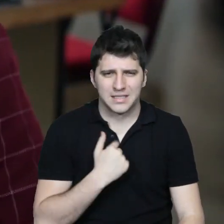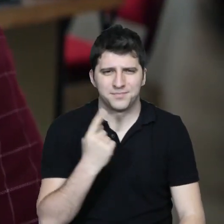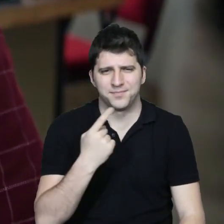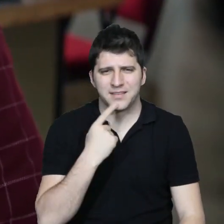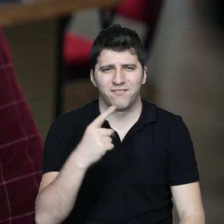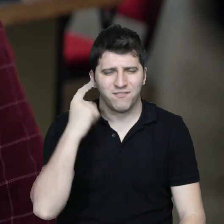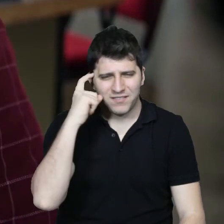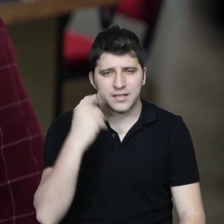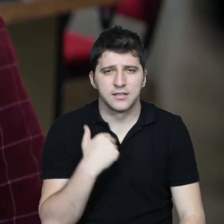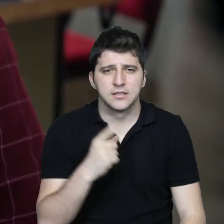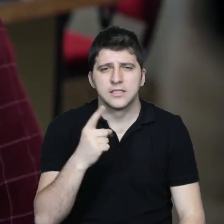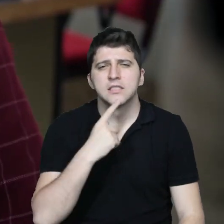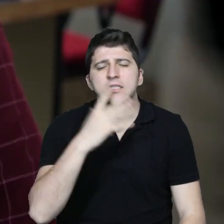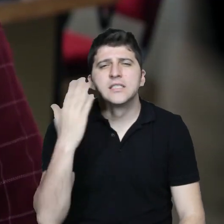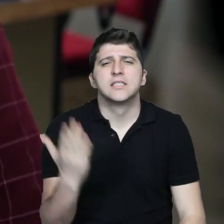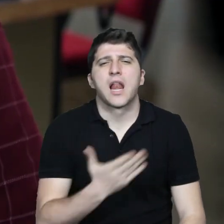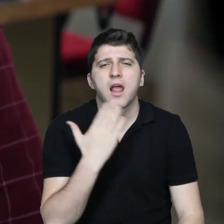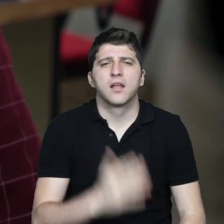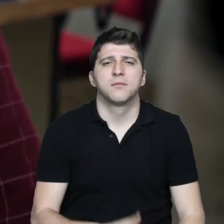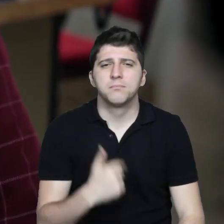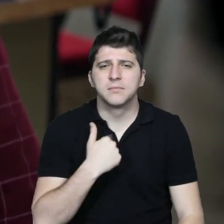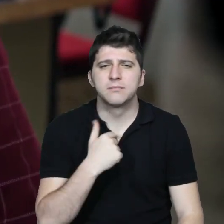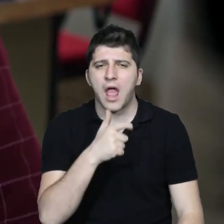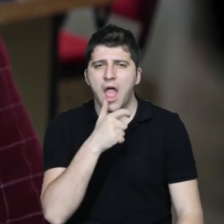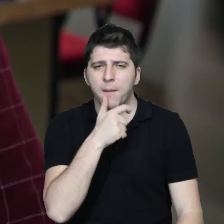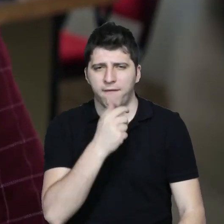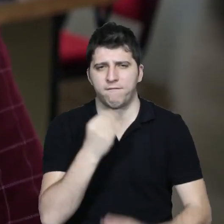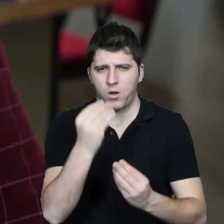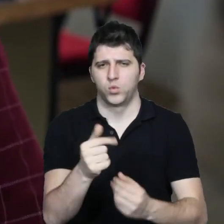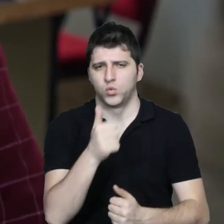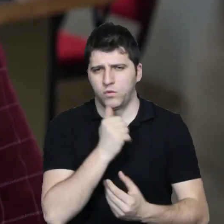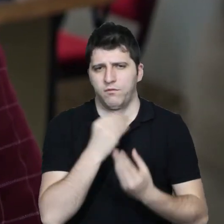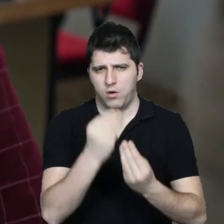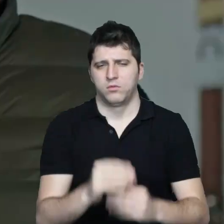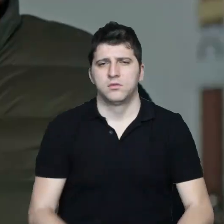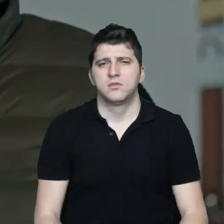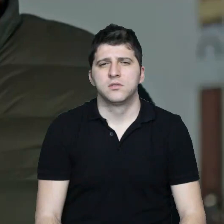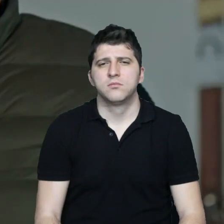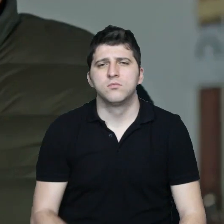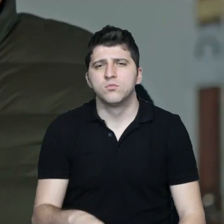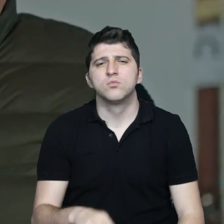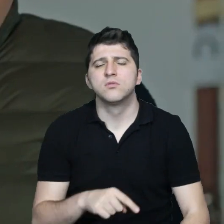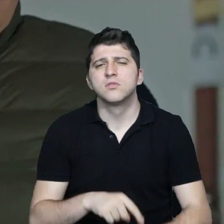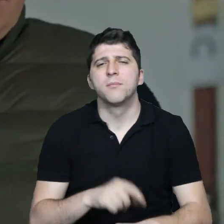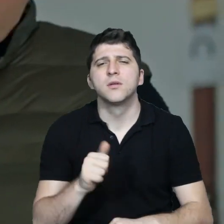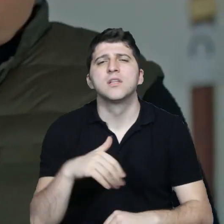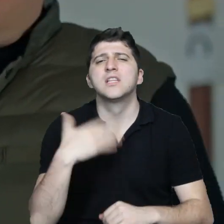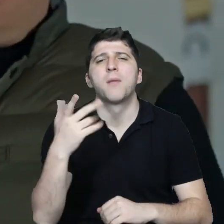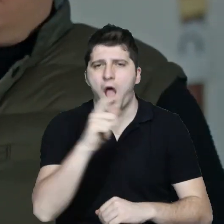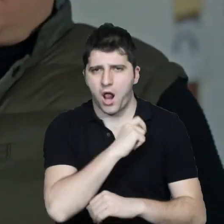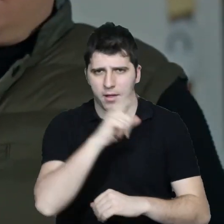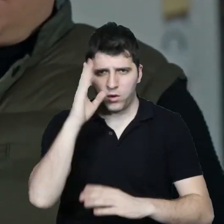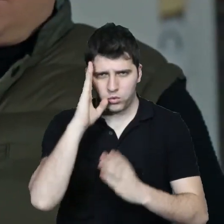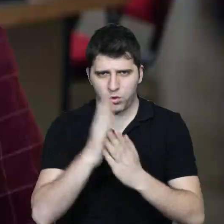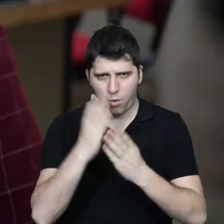diyorum. Sen yıllardır bizim ekmeğimizi yiyorsun, suyumuzu içiyorsun değil mi? Ne yapacaksın bu saatten sonra, gideceksin Almanya